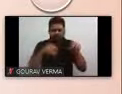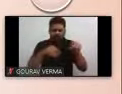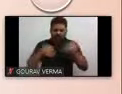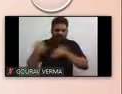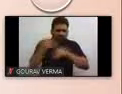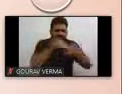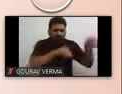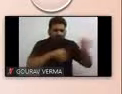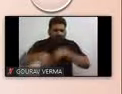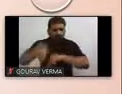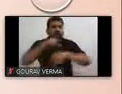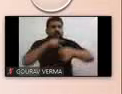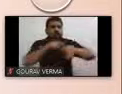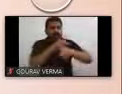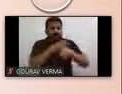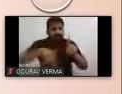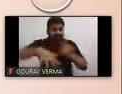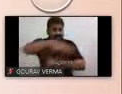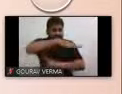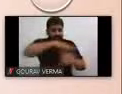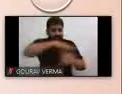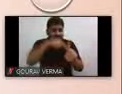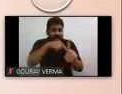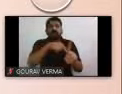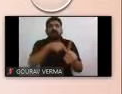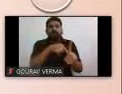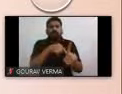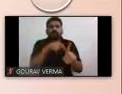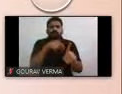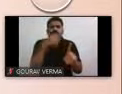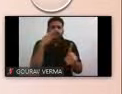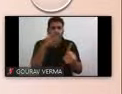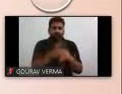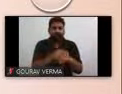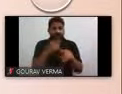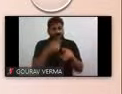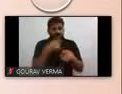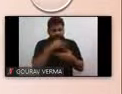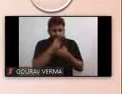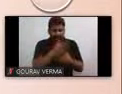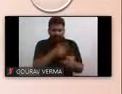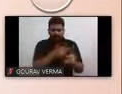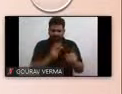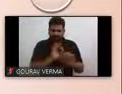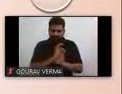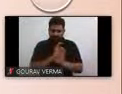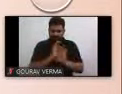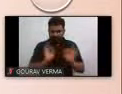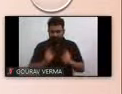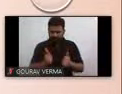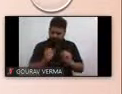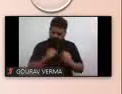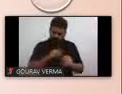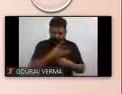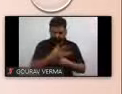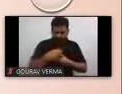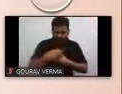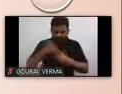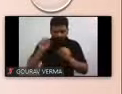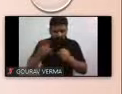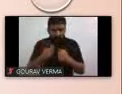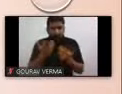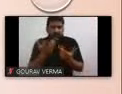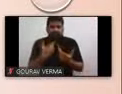अ सोशल सिचुएशन. सो इज द चाइल्ड रेडी टू टेक ऑल दैट? हमारे बच्चे जो